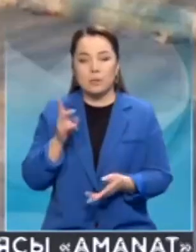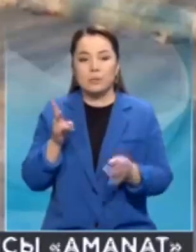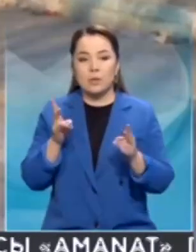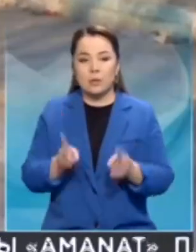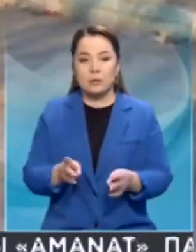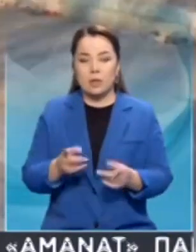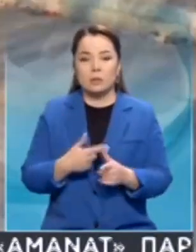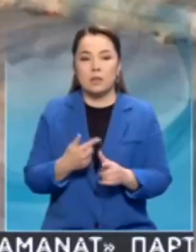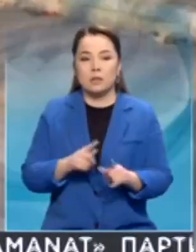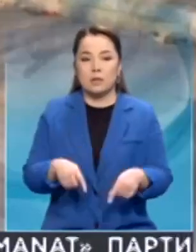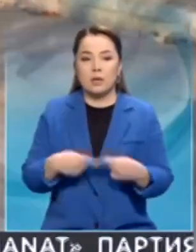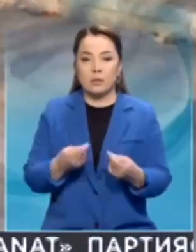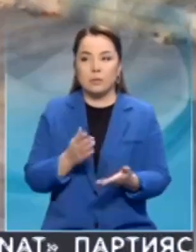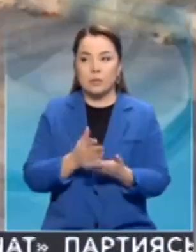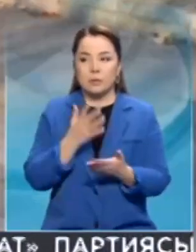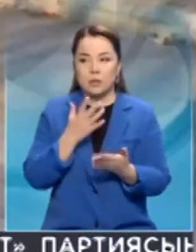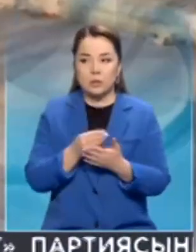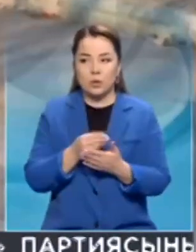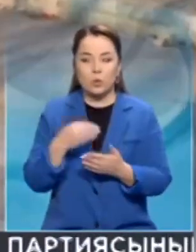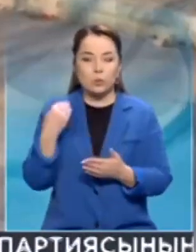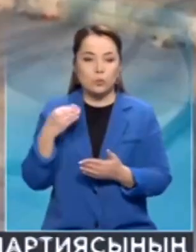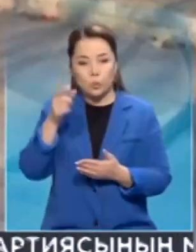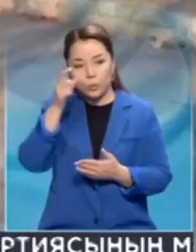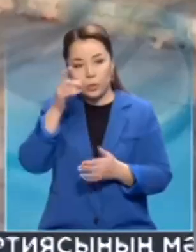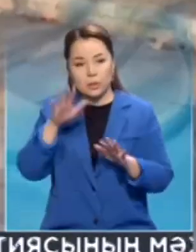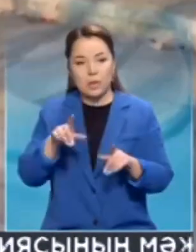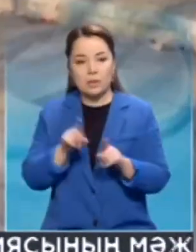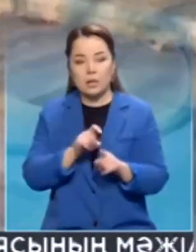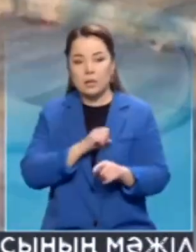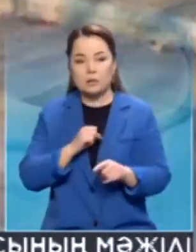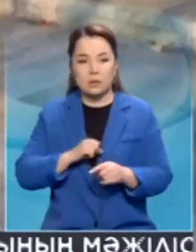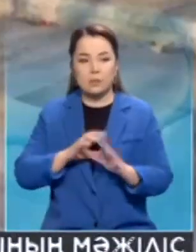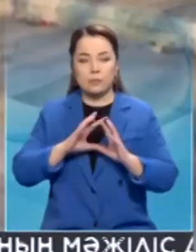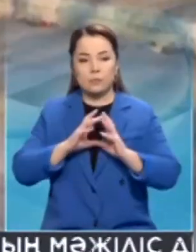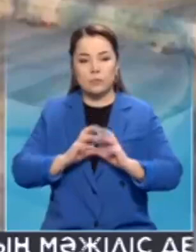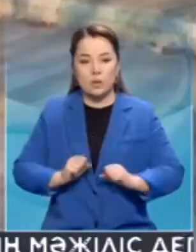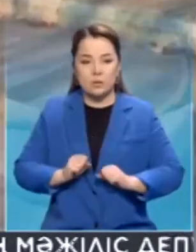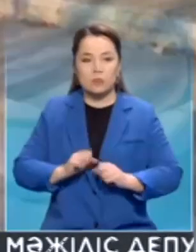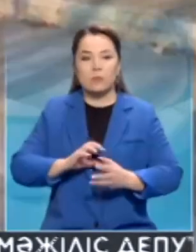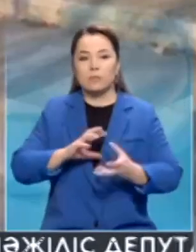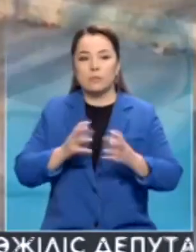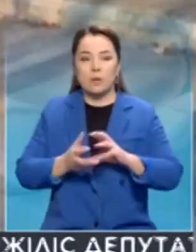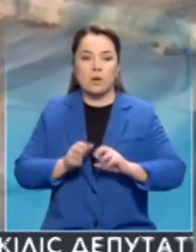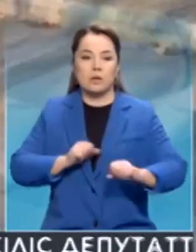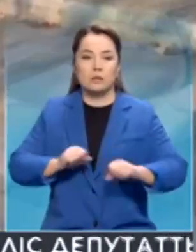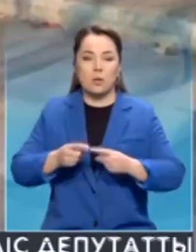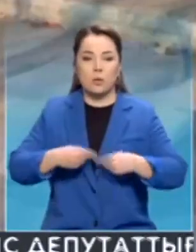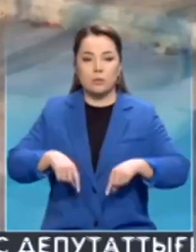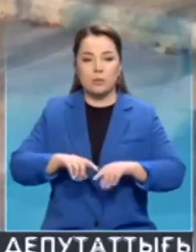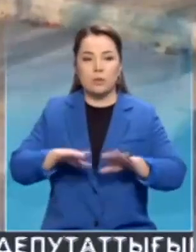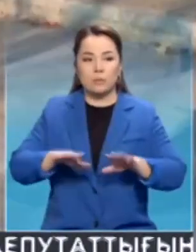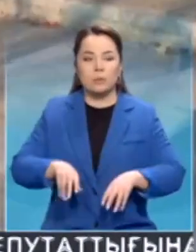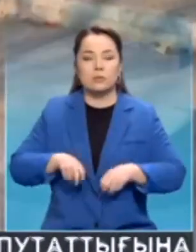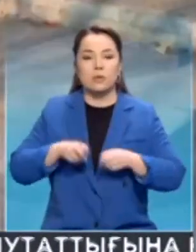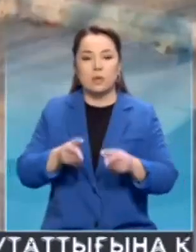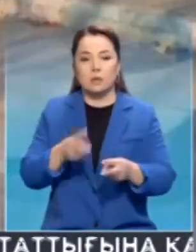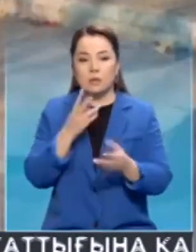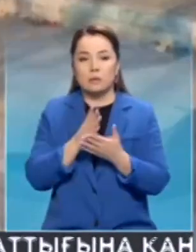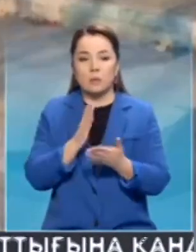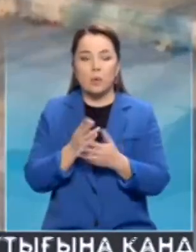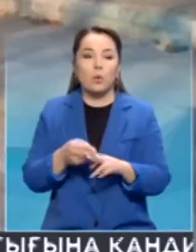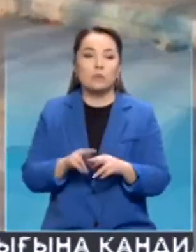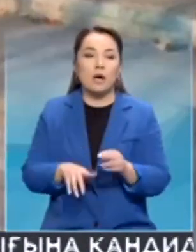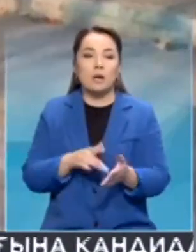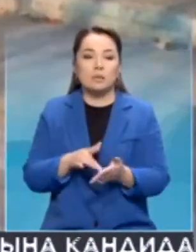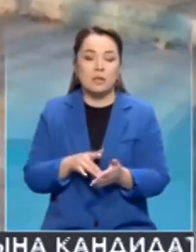атау берілген Түркиядағы ең жойқын зілзаланың ошақтарының негізі осы жерде болған. Сондықтан да бұл